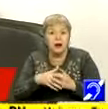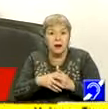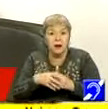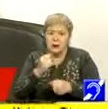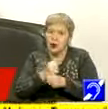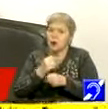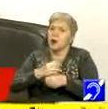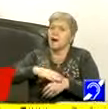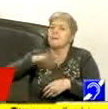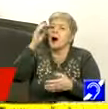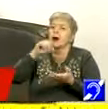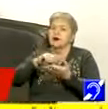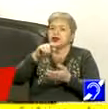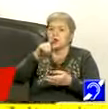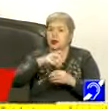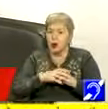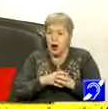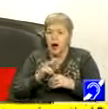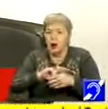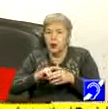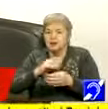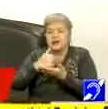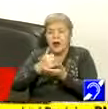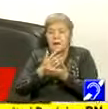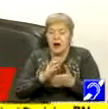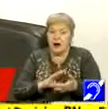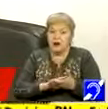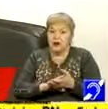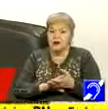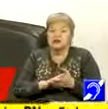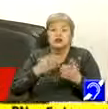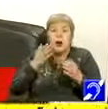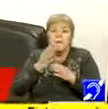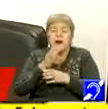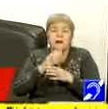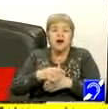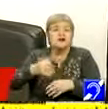extrem de dificilă aici și în fiecare secundă aproape sună